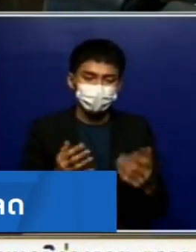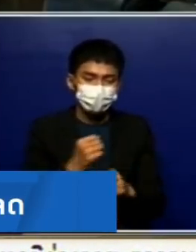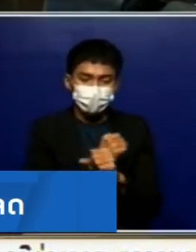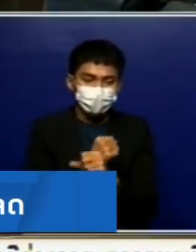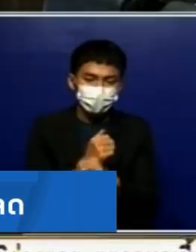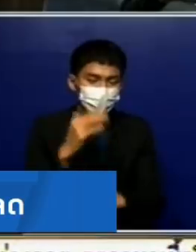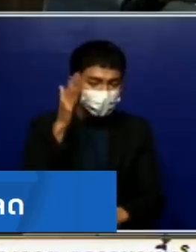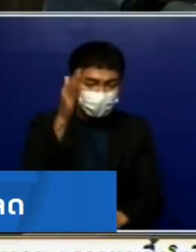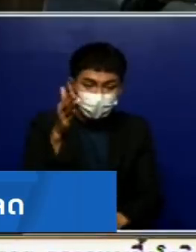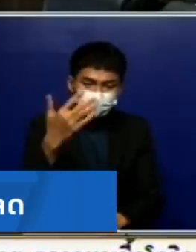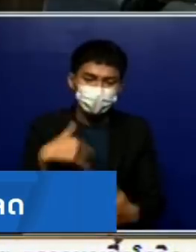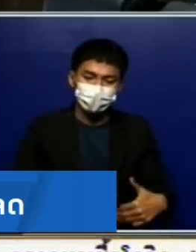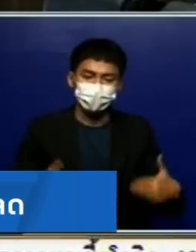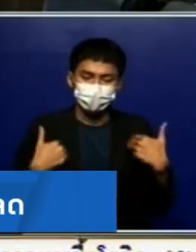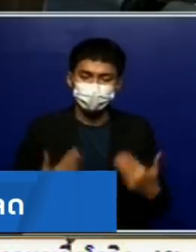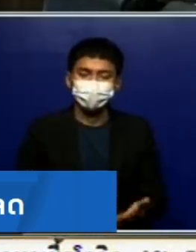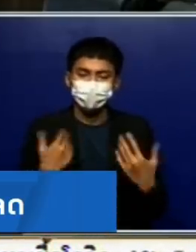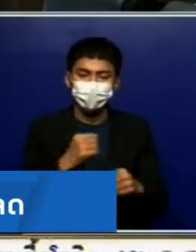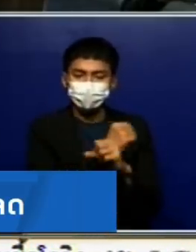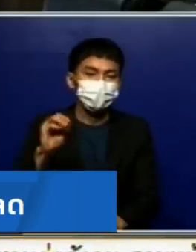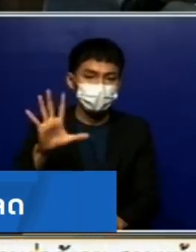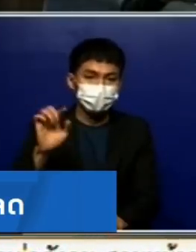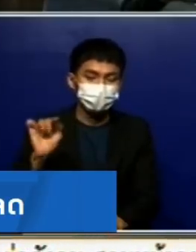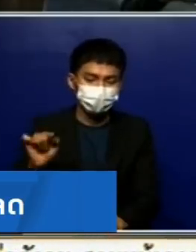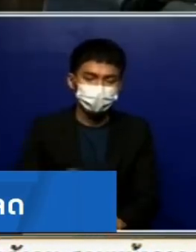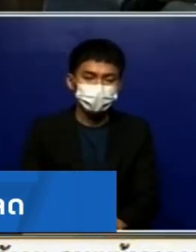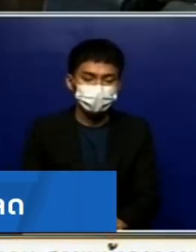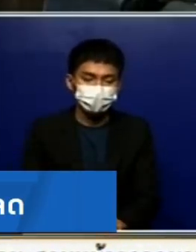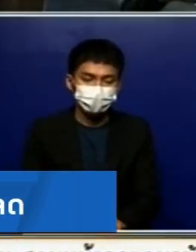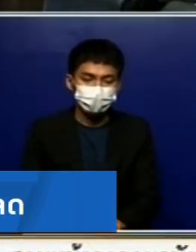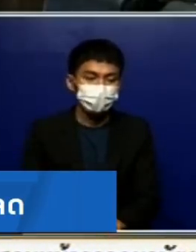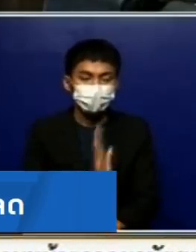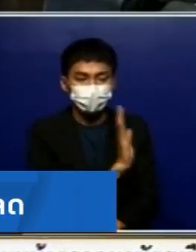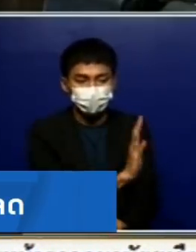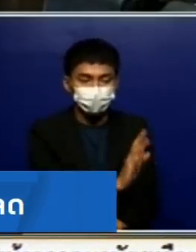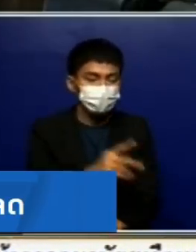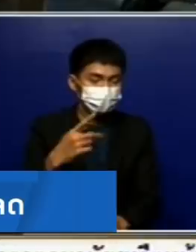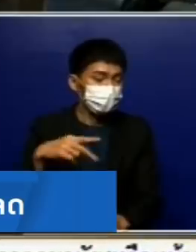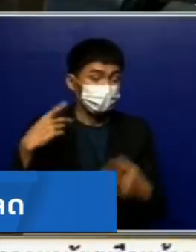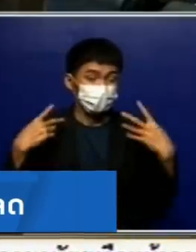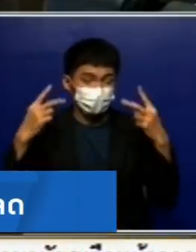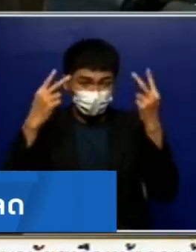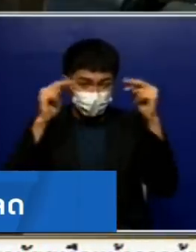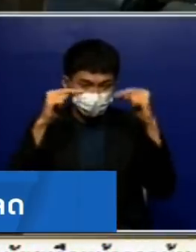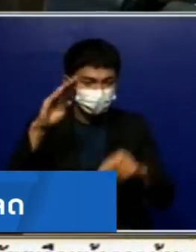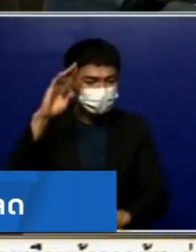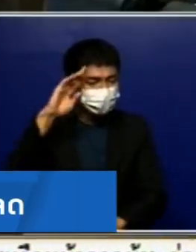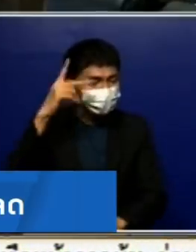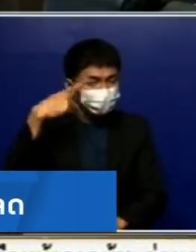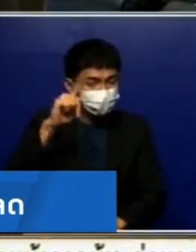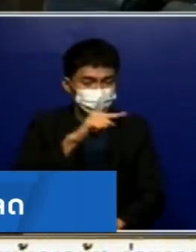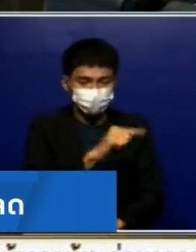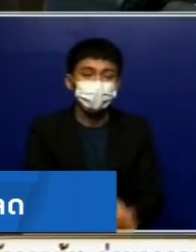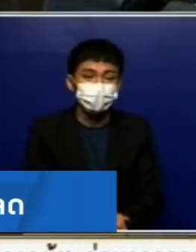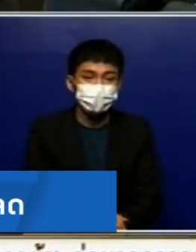นแล้วจะป้องกันประเทศแบบนี้ไปเพื่ออะไรภายใต้นายกรัฐมนตรีที่ชื่อพลเอกประยุทธ์จันทร์โอชา